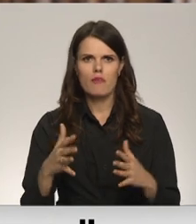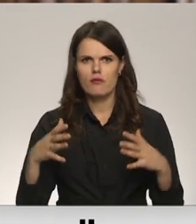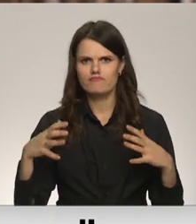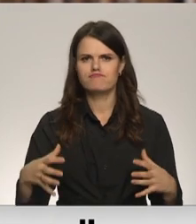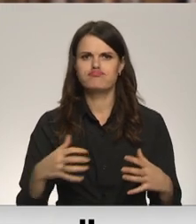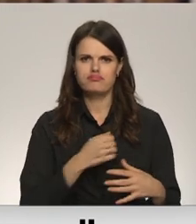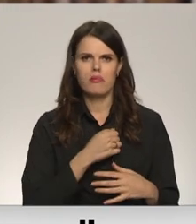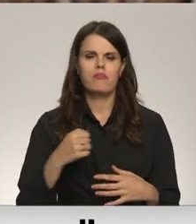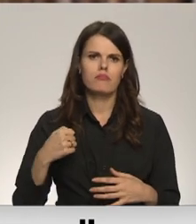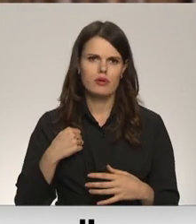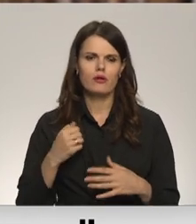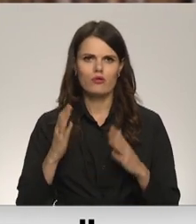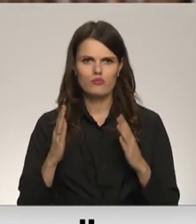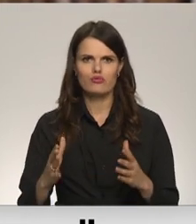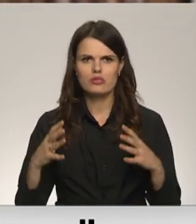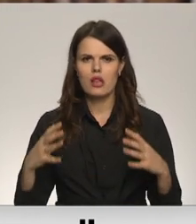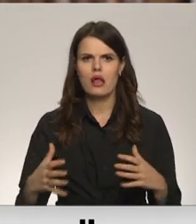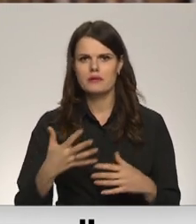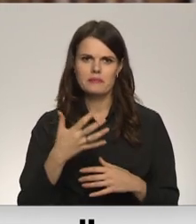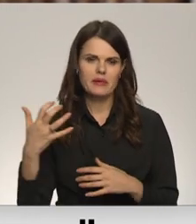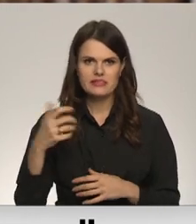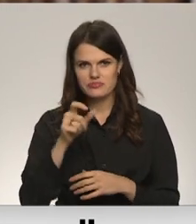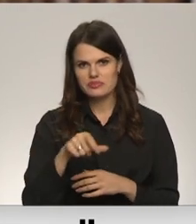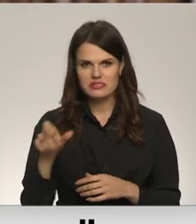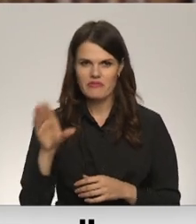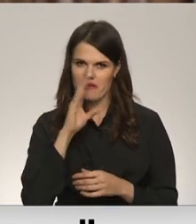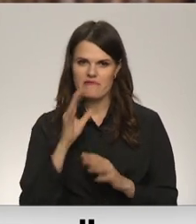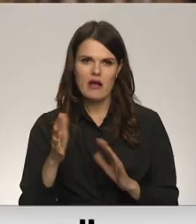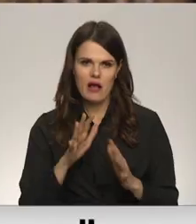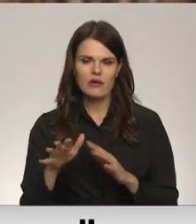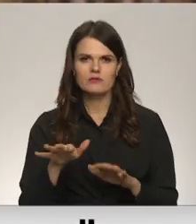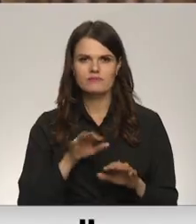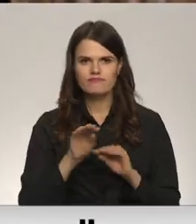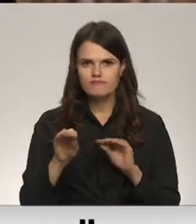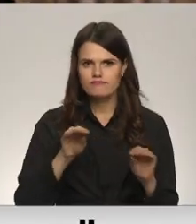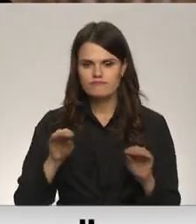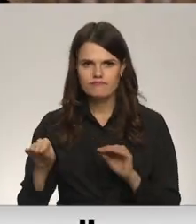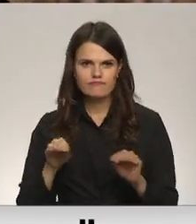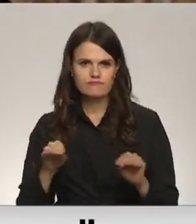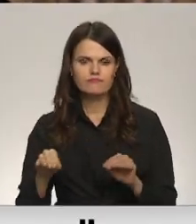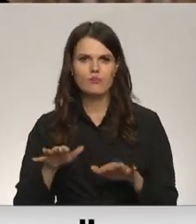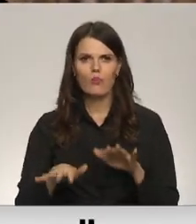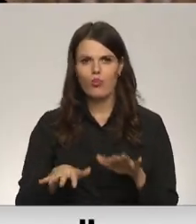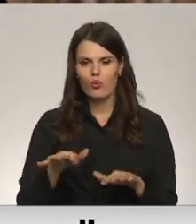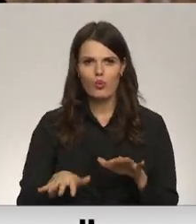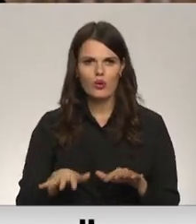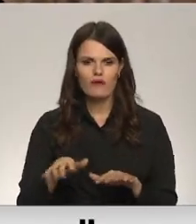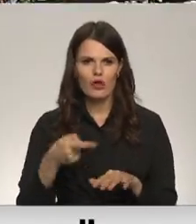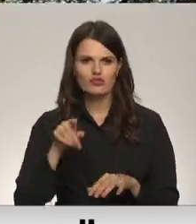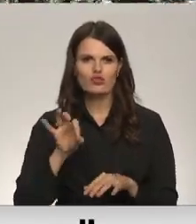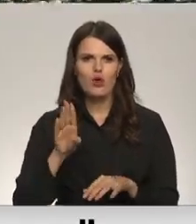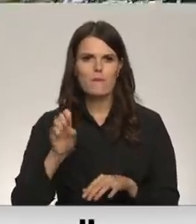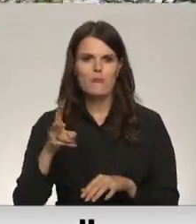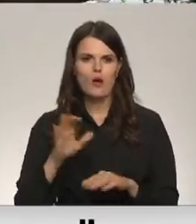vīru lielumu, bataljonu, apmēram 500 vīrus viņi varētu saorganizēt un izvietos viņi Stompaku purvā uz tādām